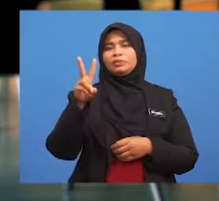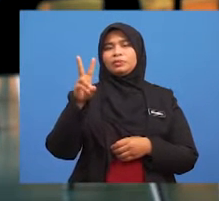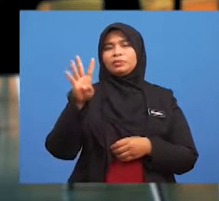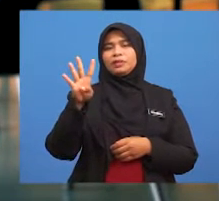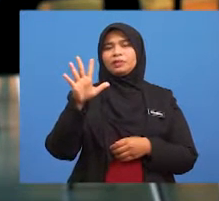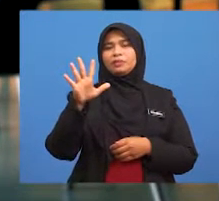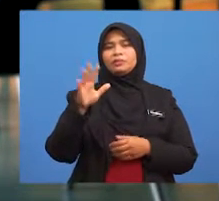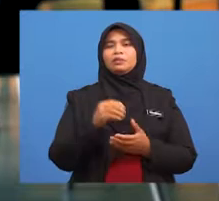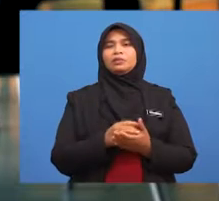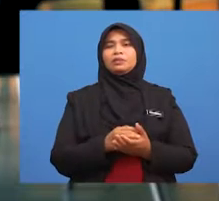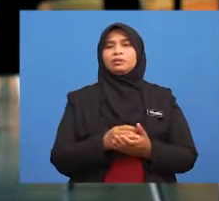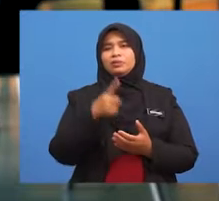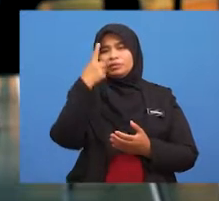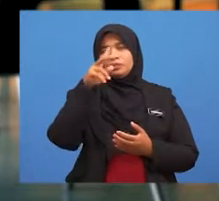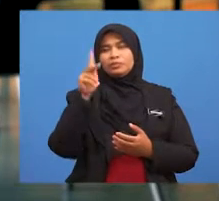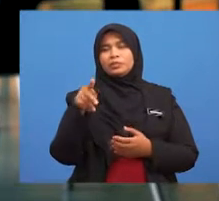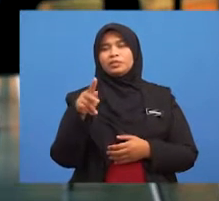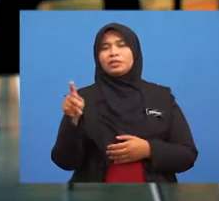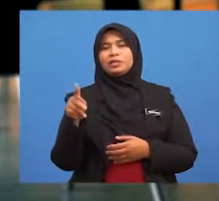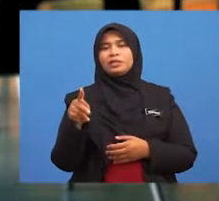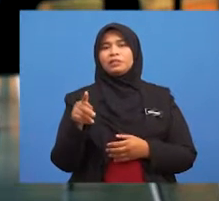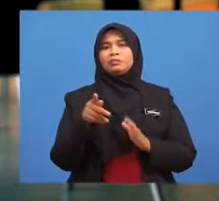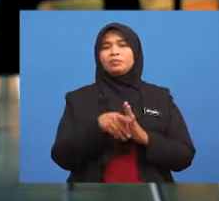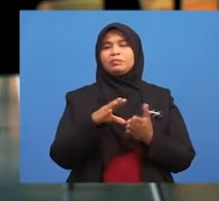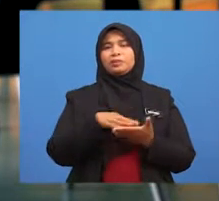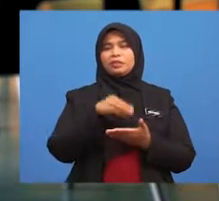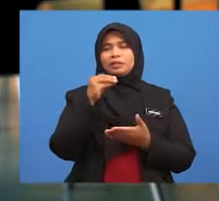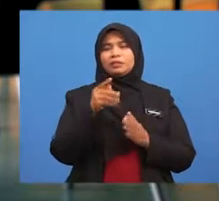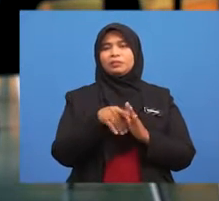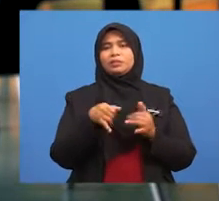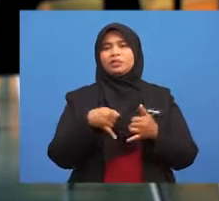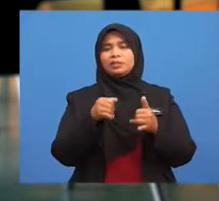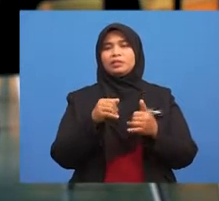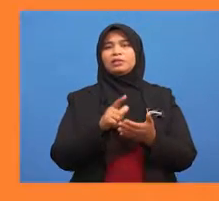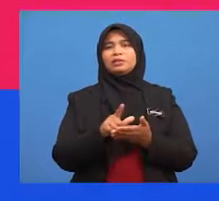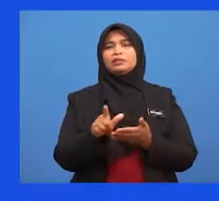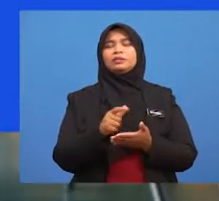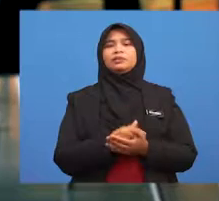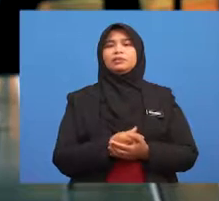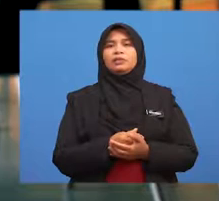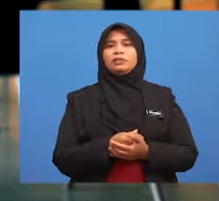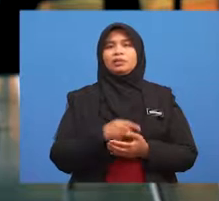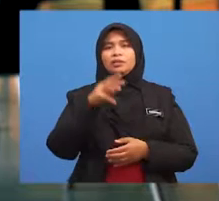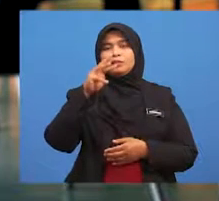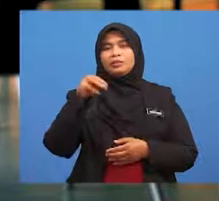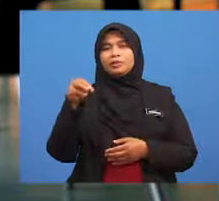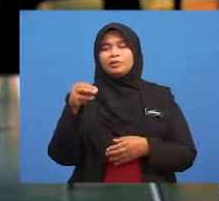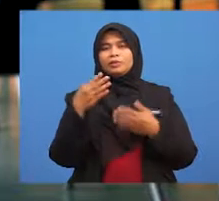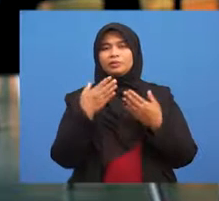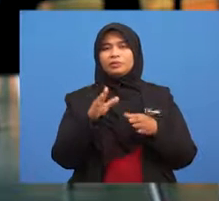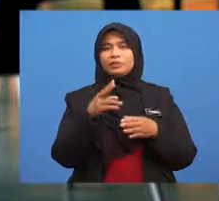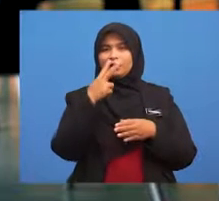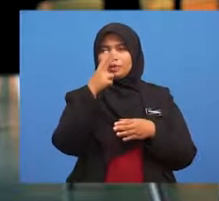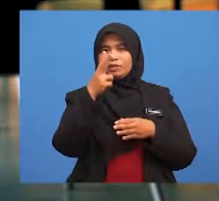245. Bagi memastikan sesi pembelajaran kita berjalan lancar. Murid-murid dah